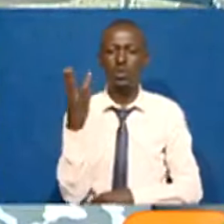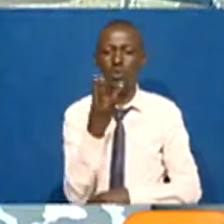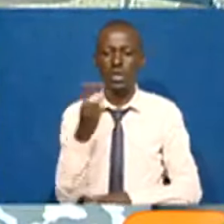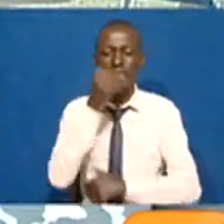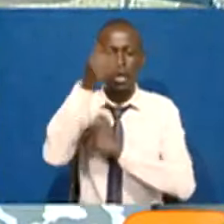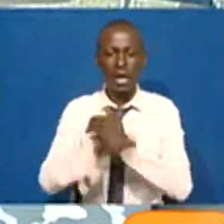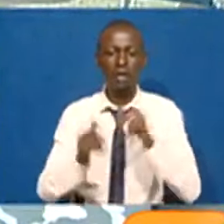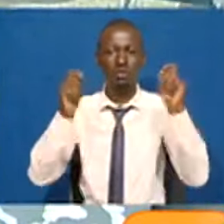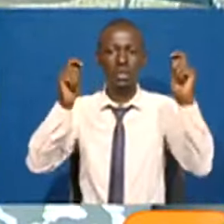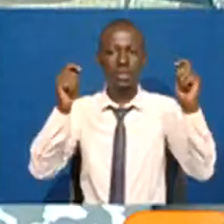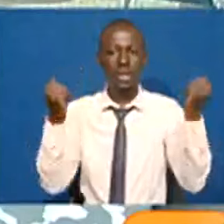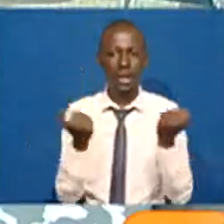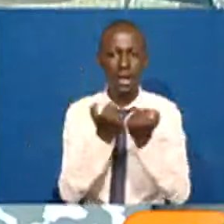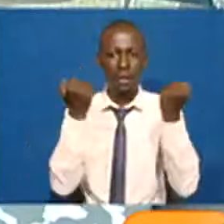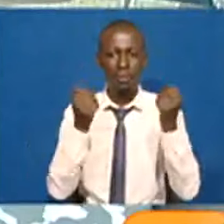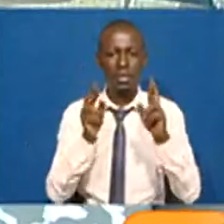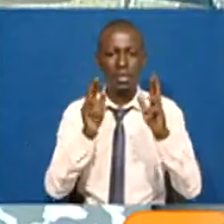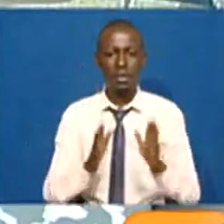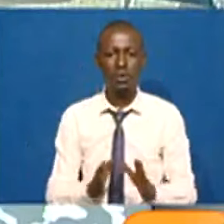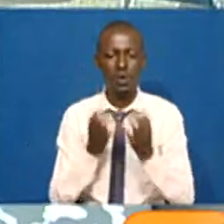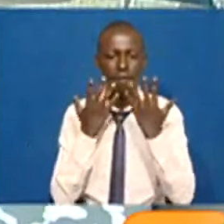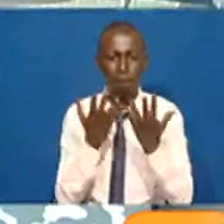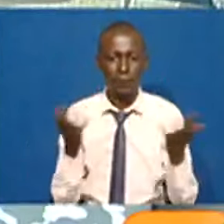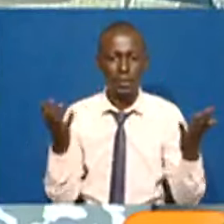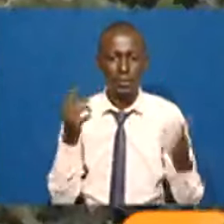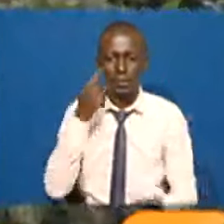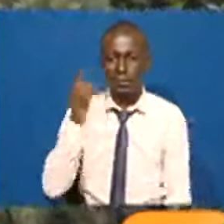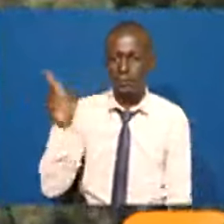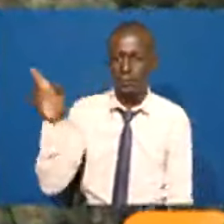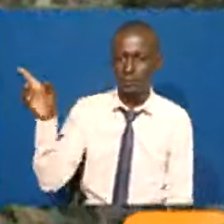maandamano. Crispin Otieno ana taarifa hiyo kwa kina.